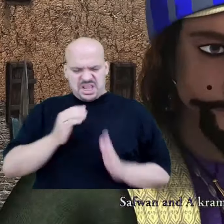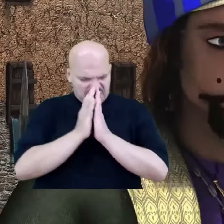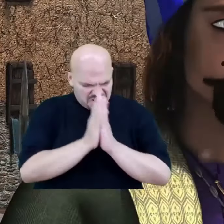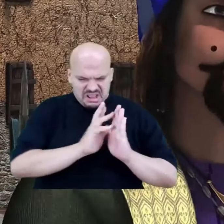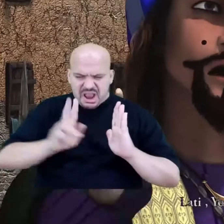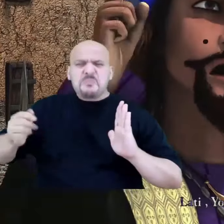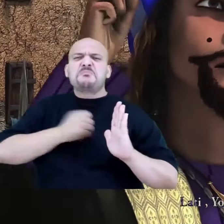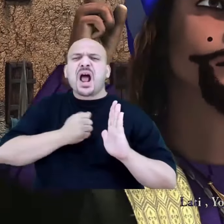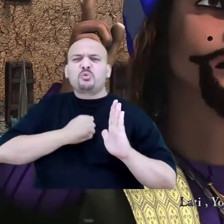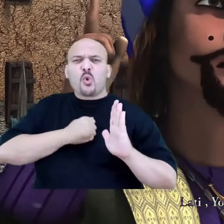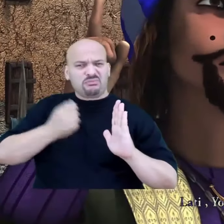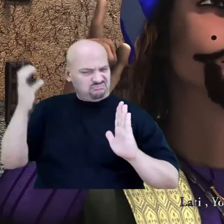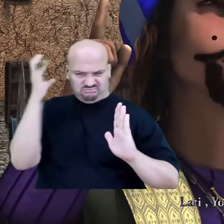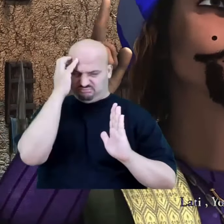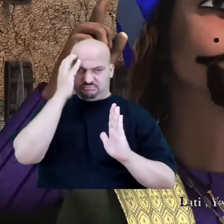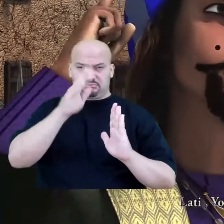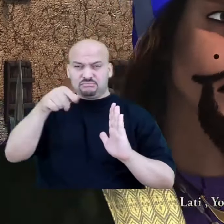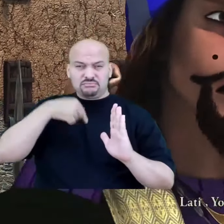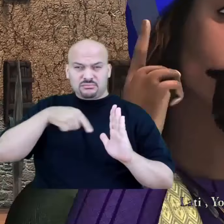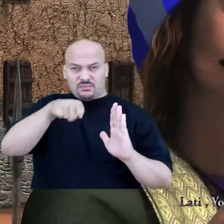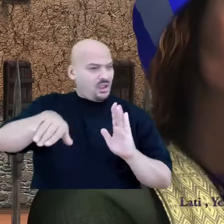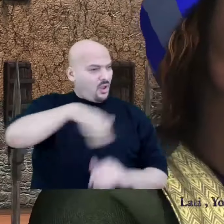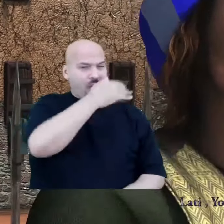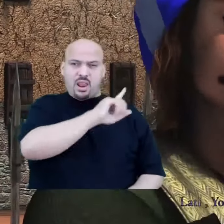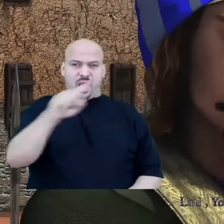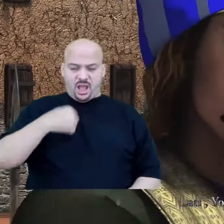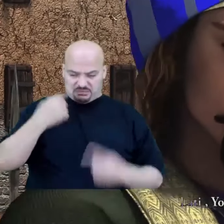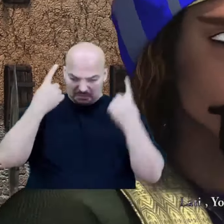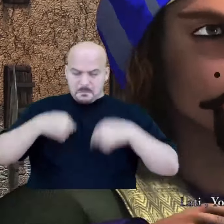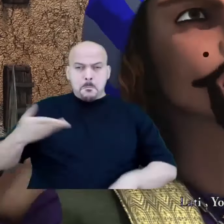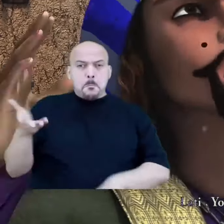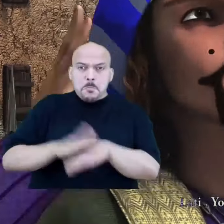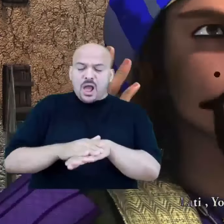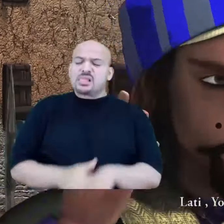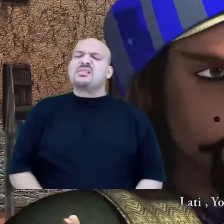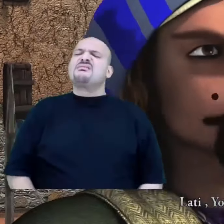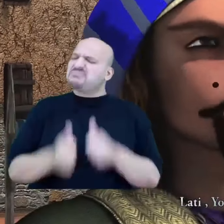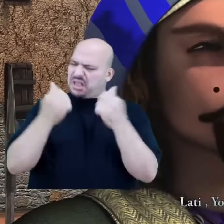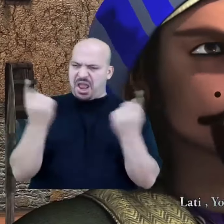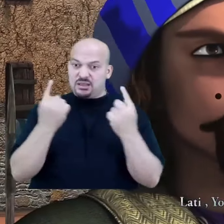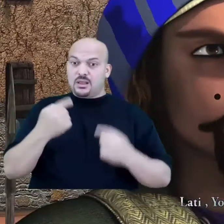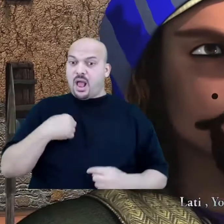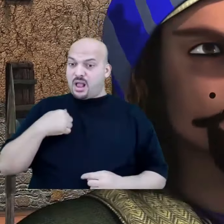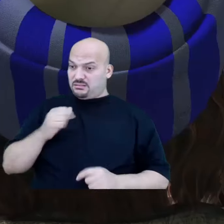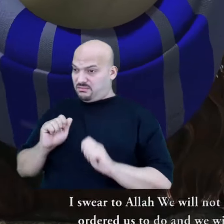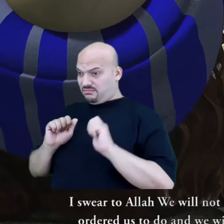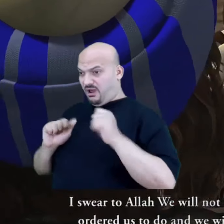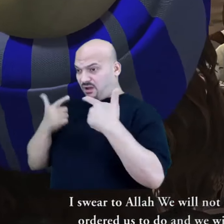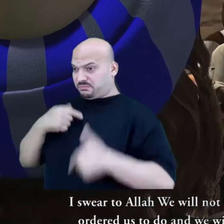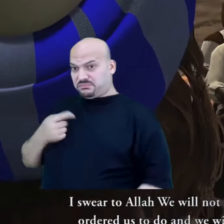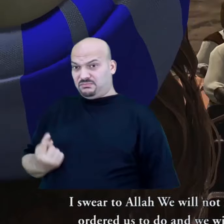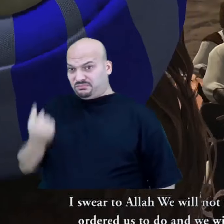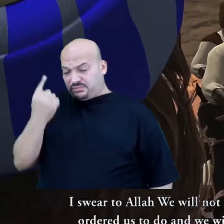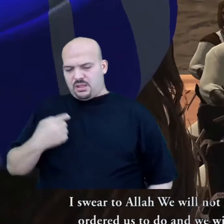قتالا. واللاتي لا تمرون إلا على جثثنا. والله